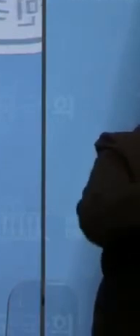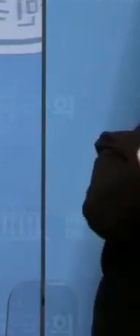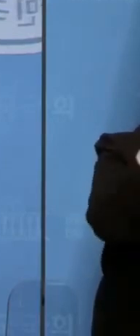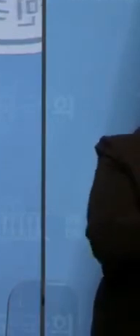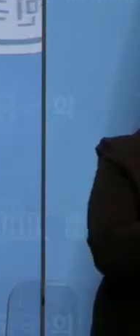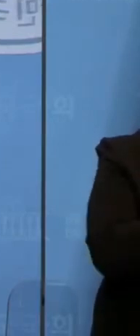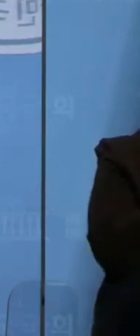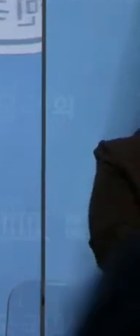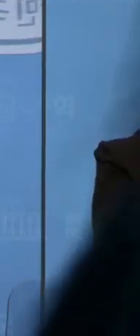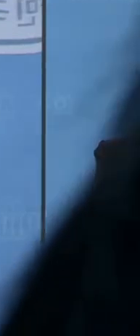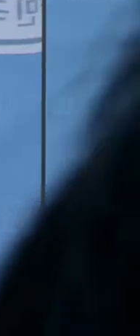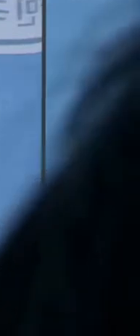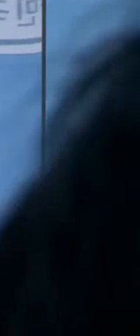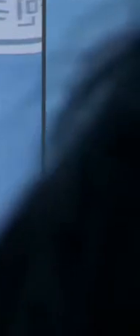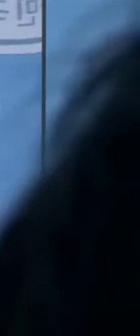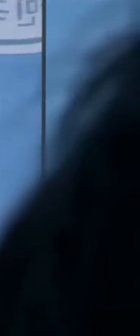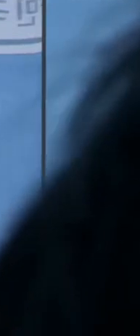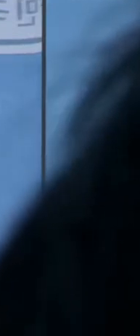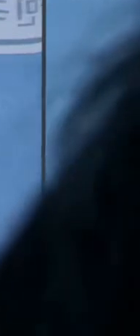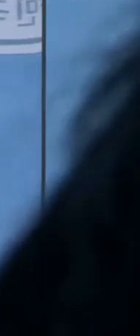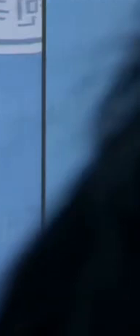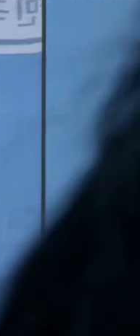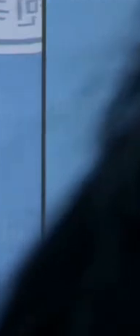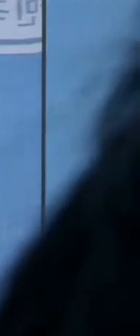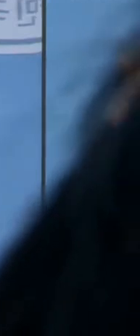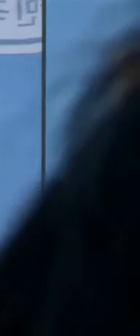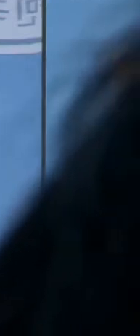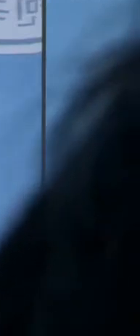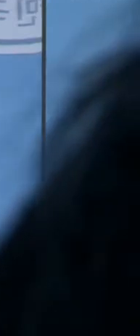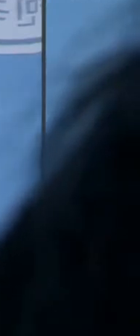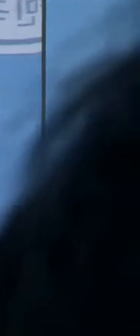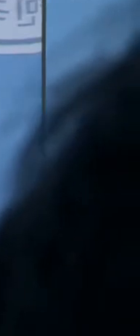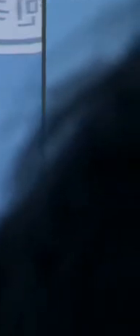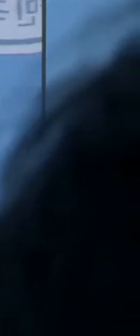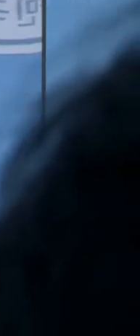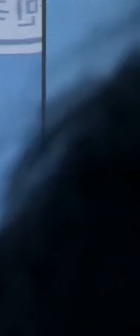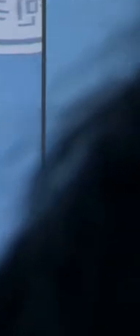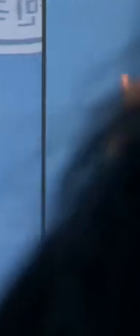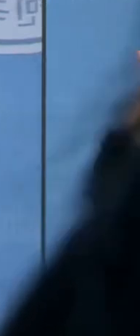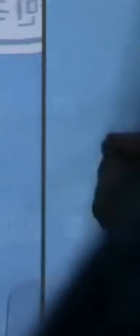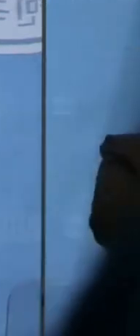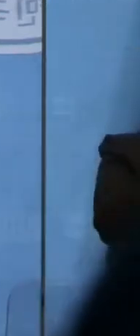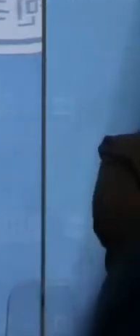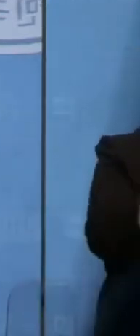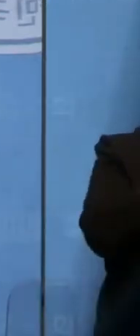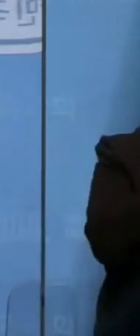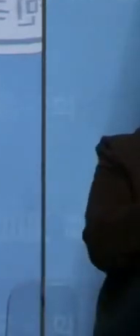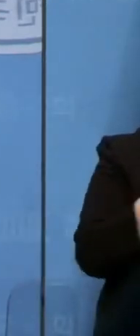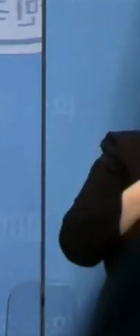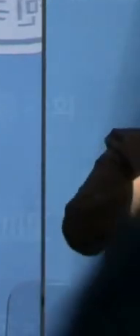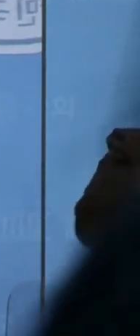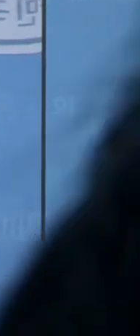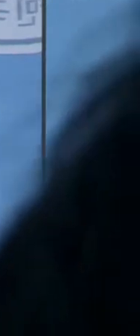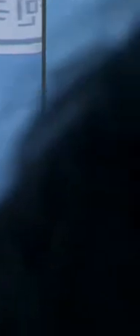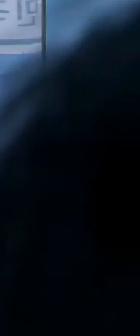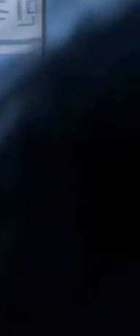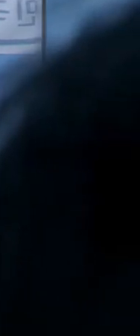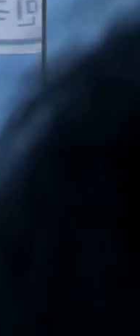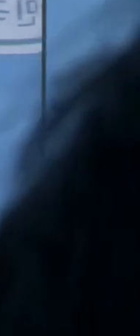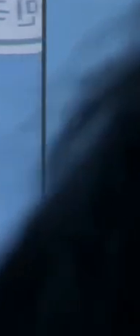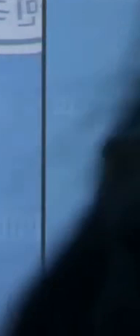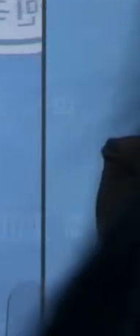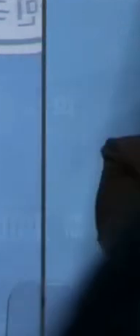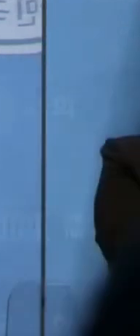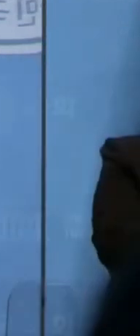호소합니다. 우리 대한민국을 벼랑 끝으로 밀어넣으려는 건국 이래